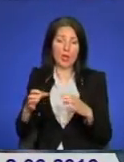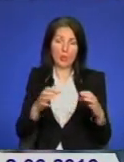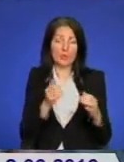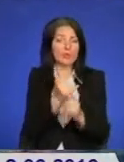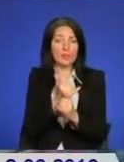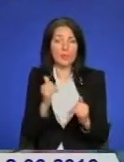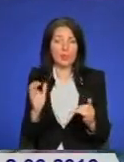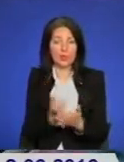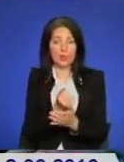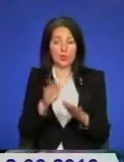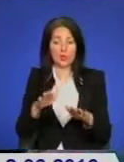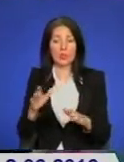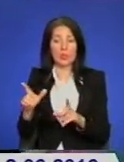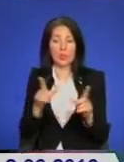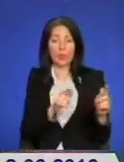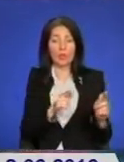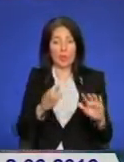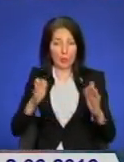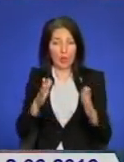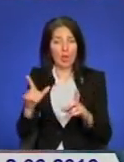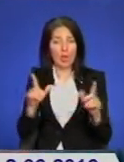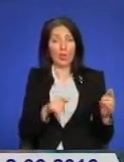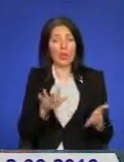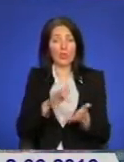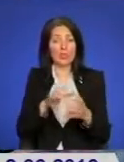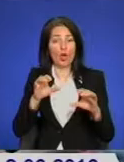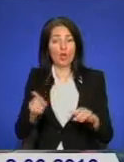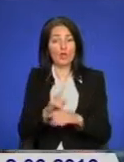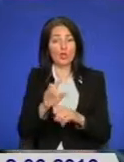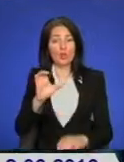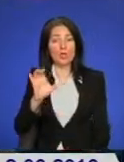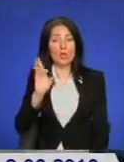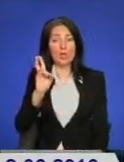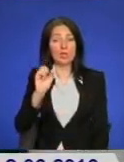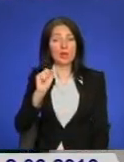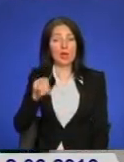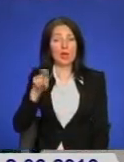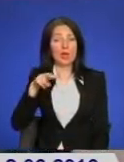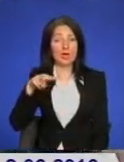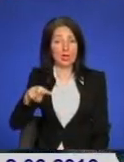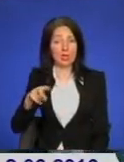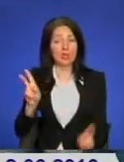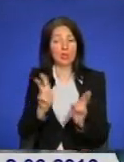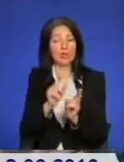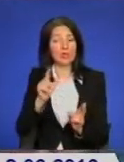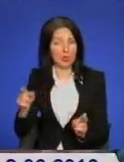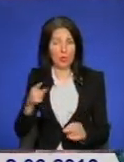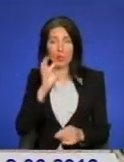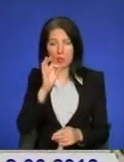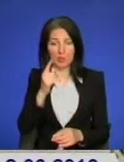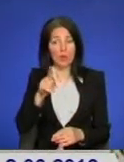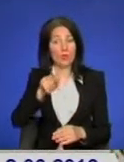місце події виїхав міський голова Тернополя Сергій Надал. Він зустрівся з людьми і запевнив, що їхню вимогу буде